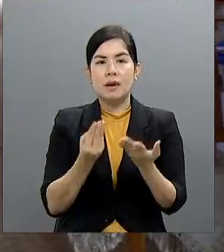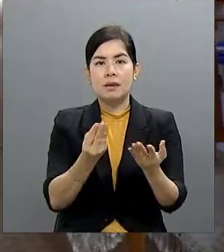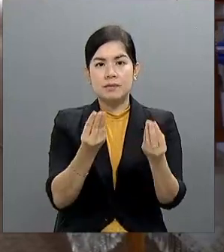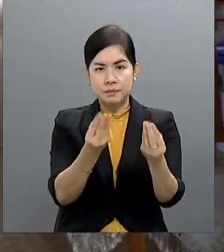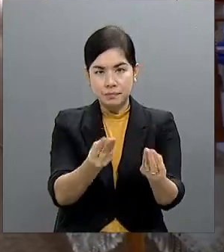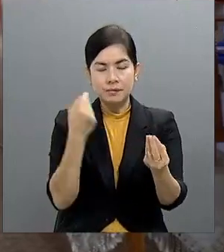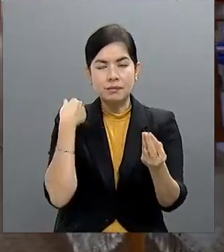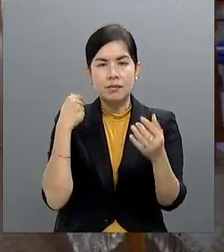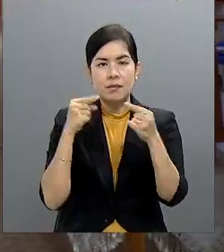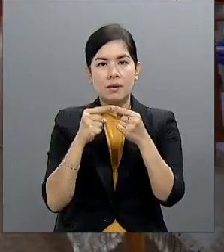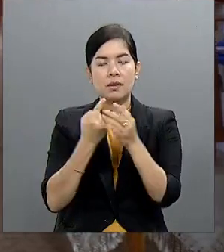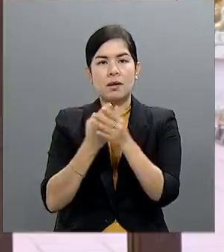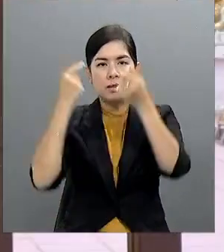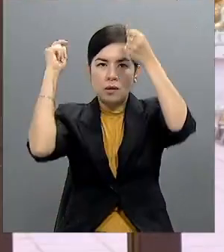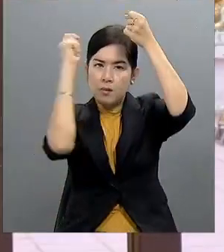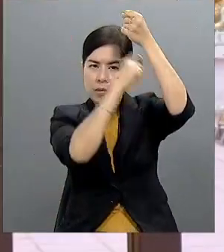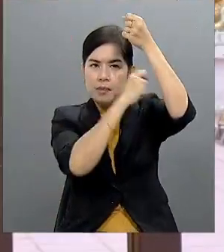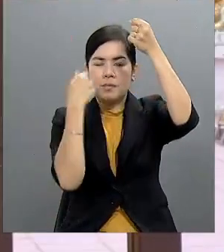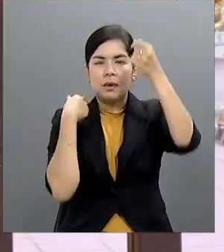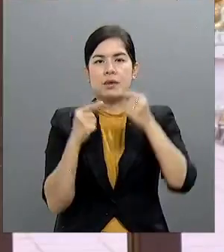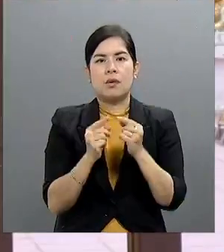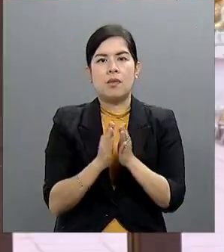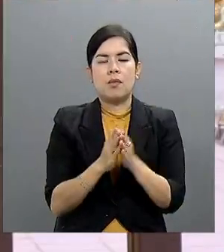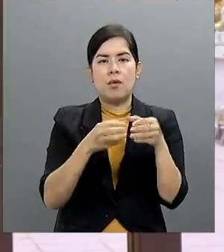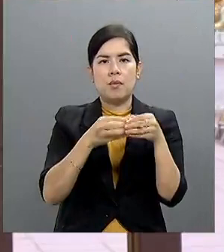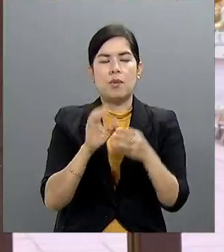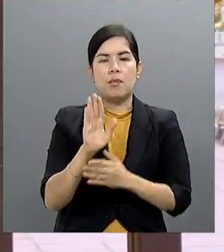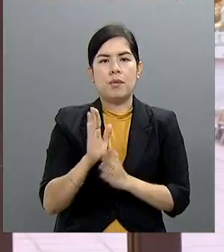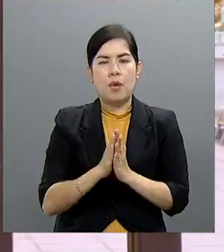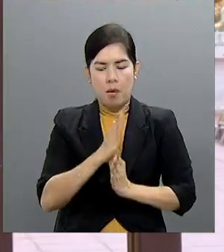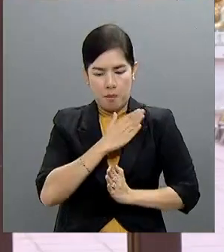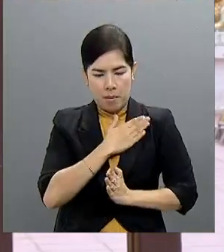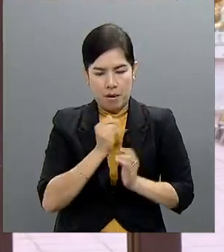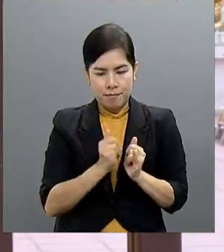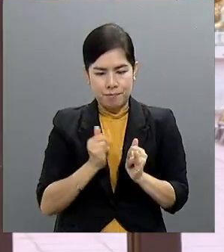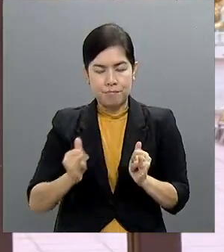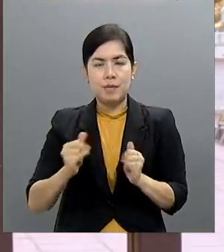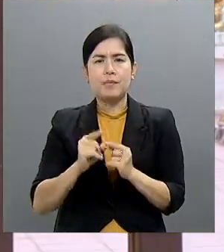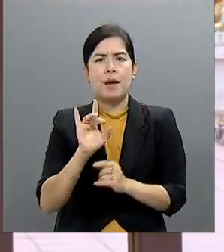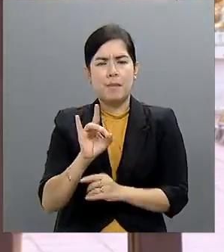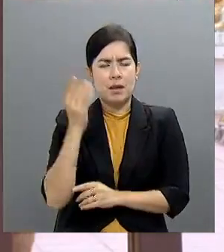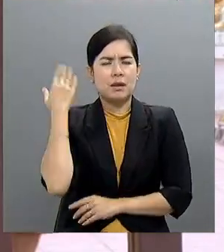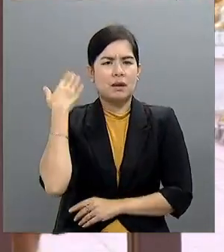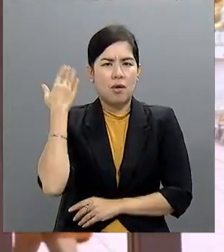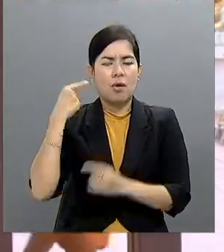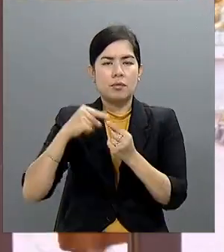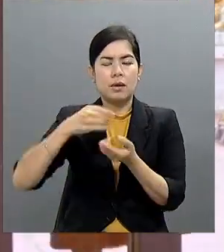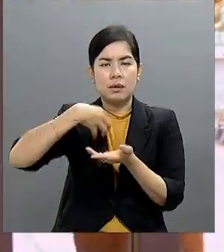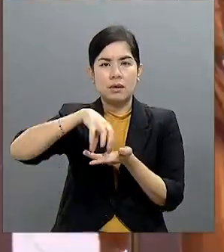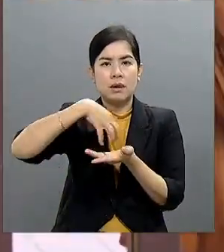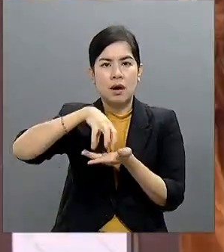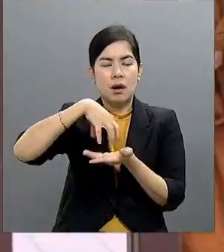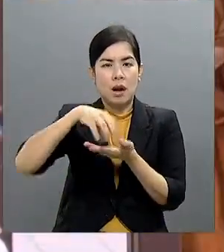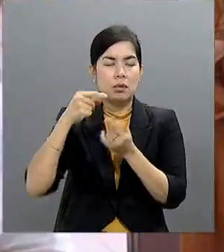จ้าและพระอรหันต์ทั้ง8ซึ่งเป็นประเพณีที่มีตำนานมาตั้งแต่สมัยพุทธกาลนะคะที่มี